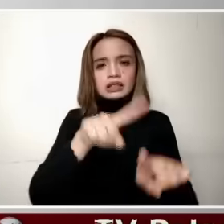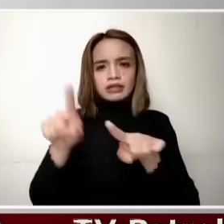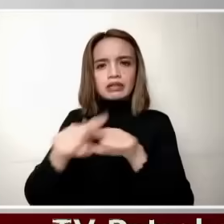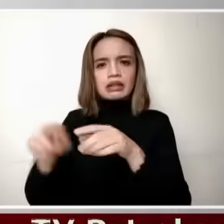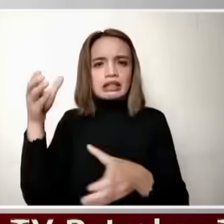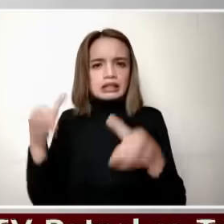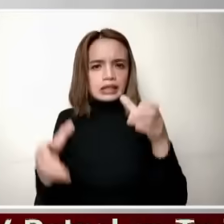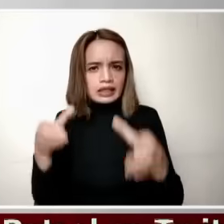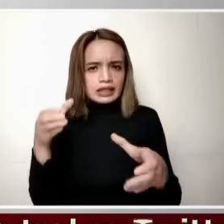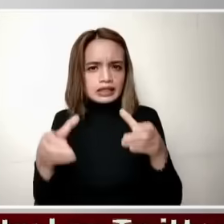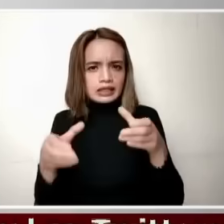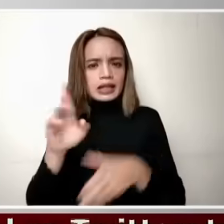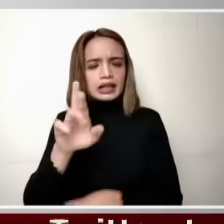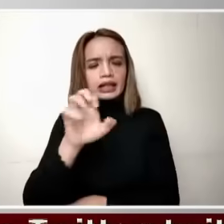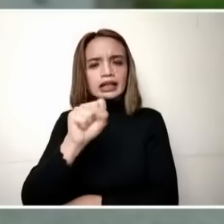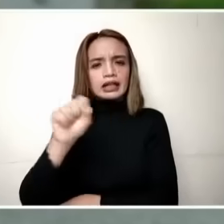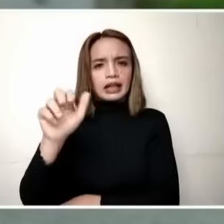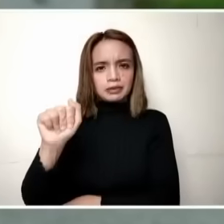Ressa.